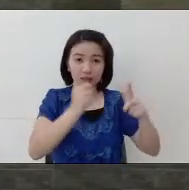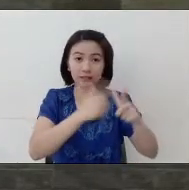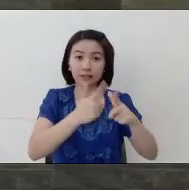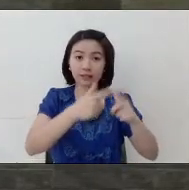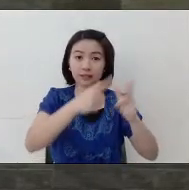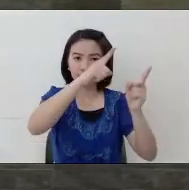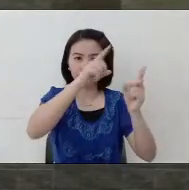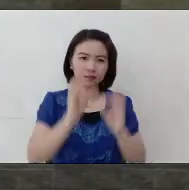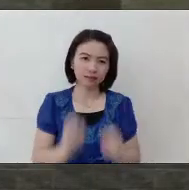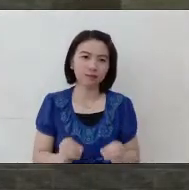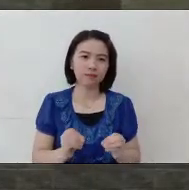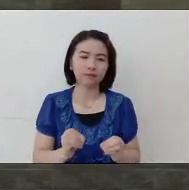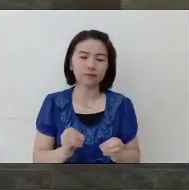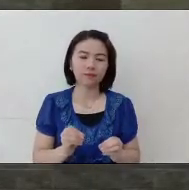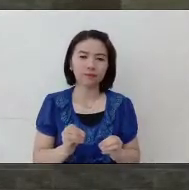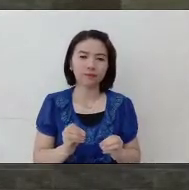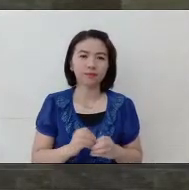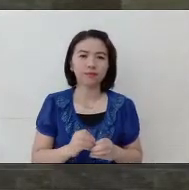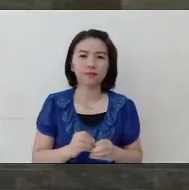Do.